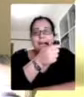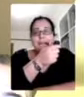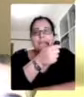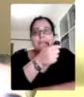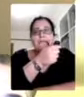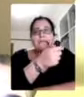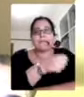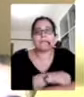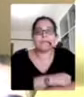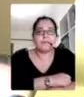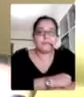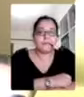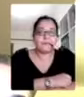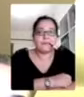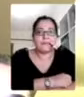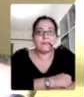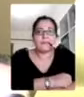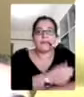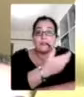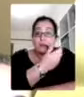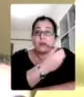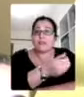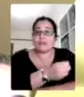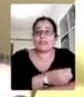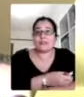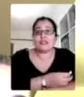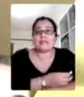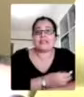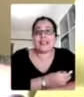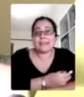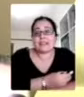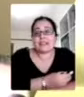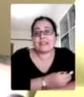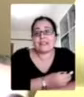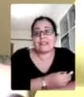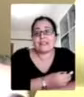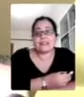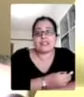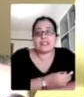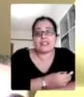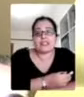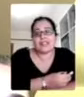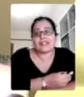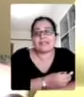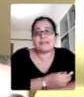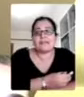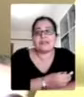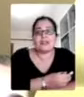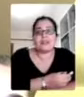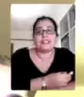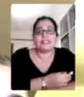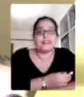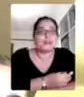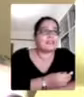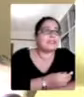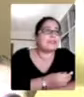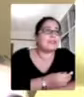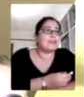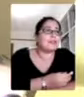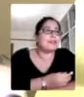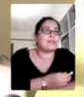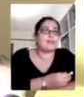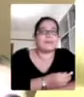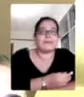içerisinde yok ciddi söylüyorum şaka yapmıyorum onunla da Yok ilgilenmiştim yok ben biliyorum biliyorum serbest serbest ama işte şey değil. Kota var, ya